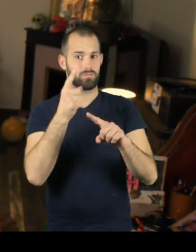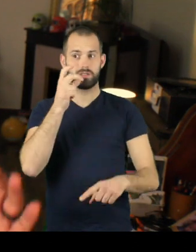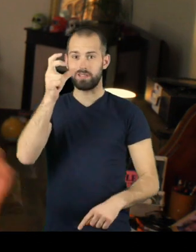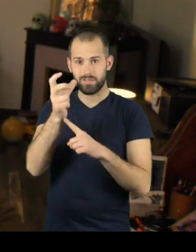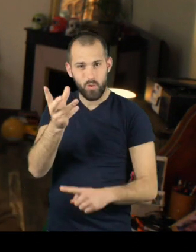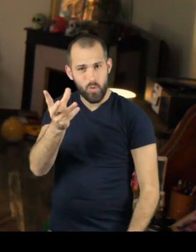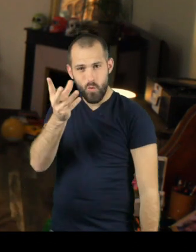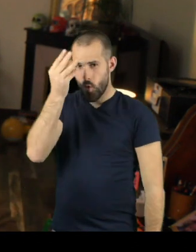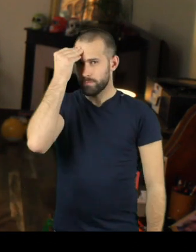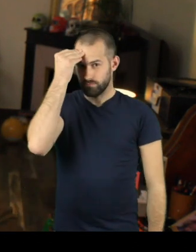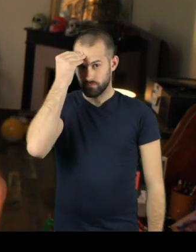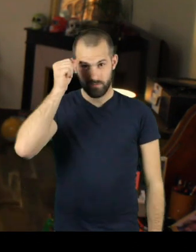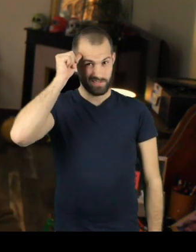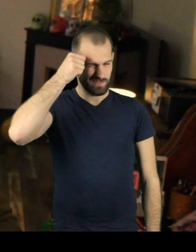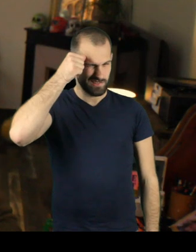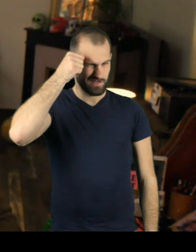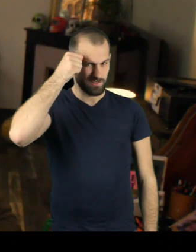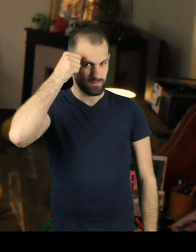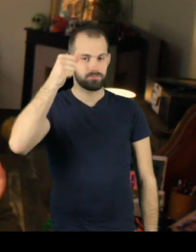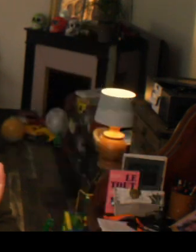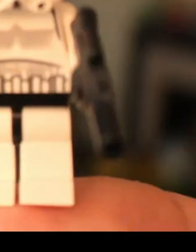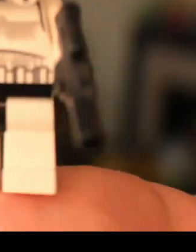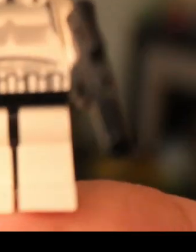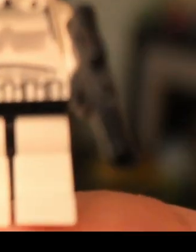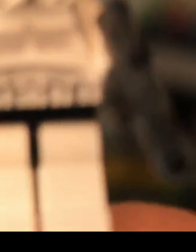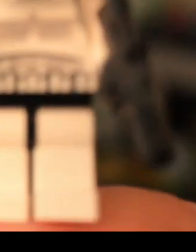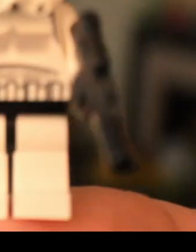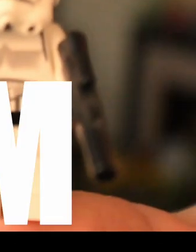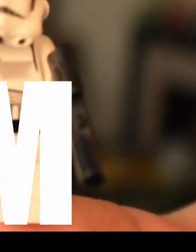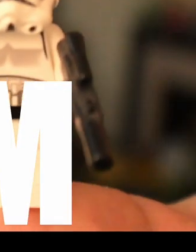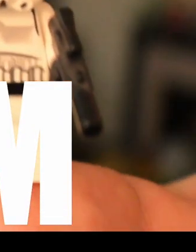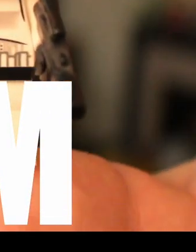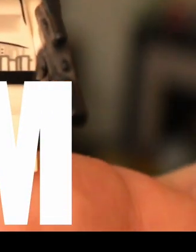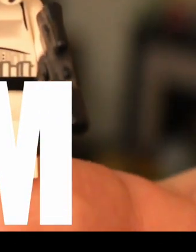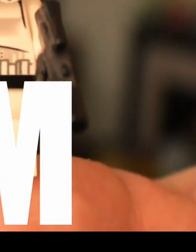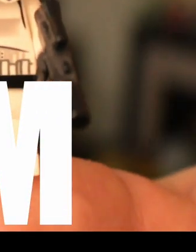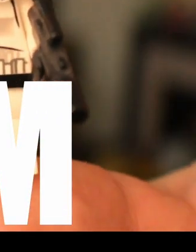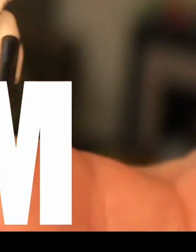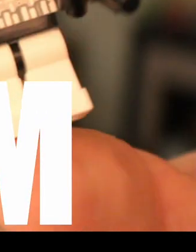cri, il vous reste dans la tête et ça reste, ça reste.